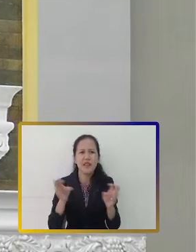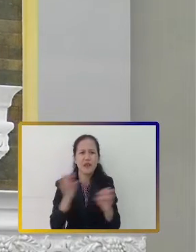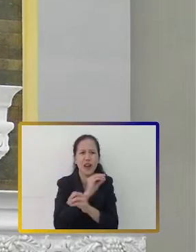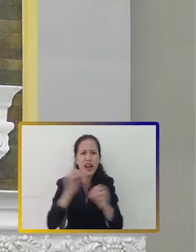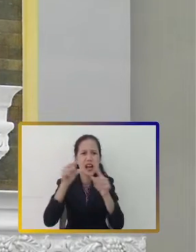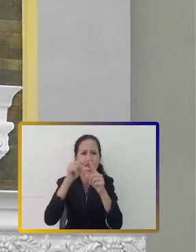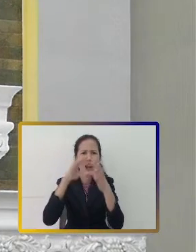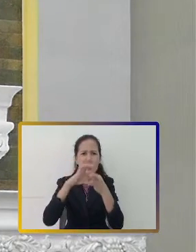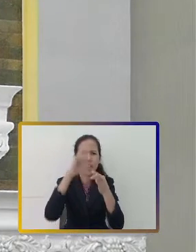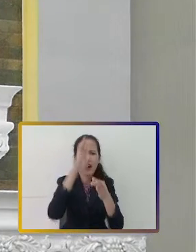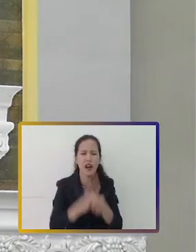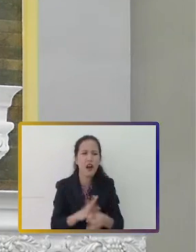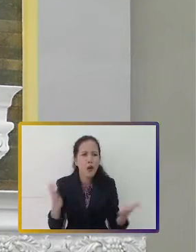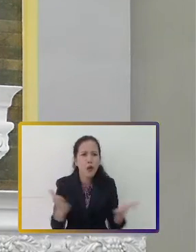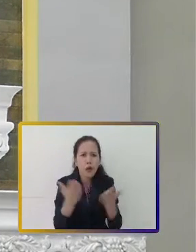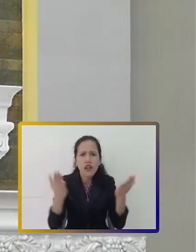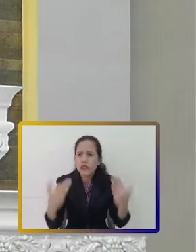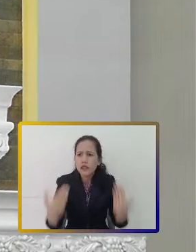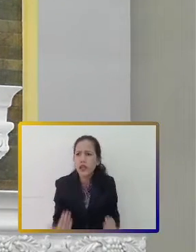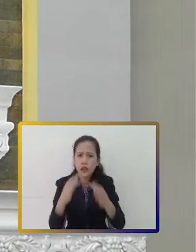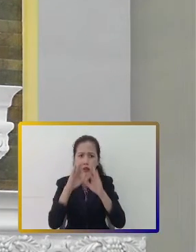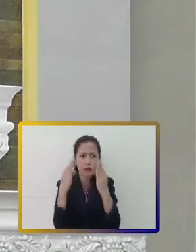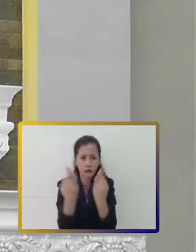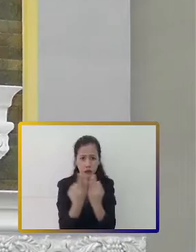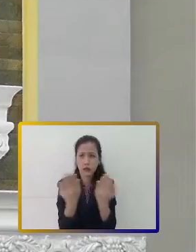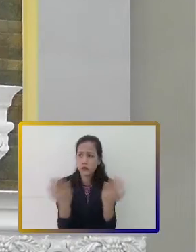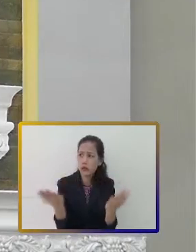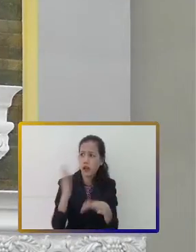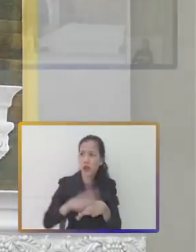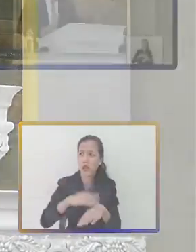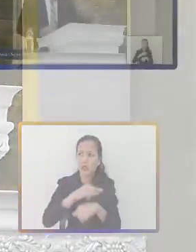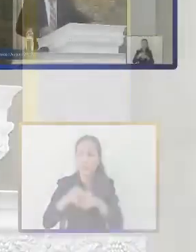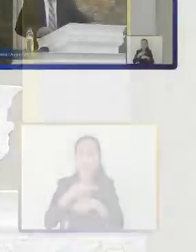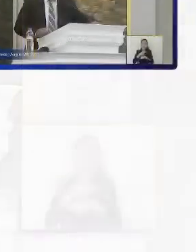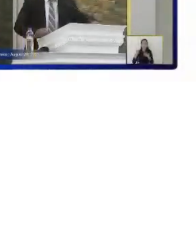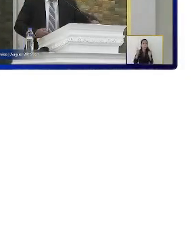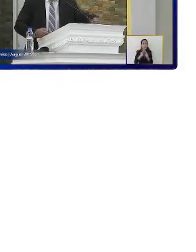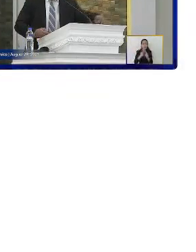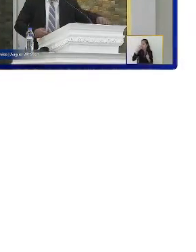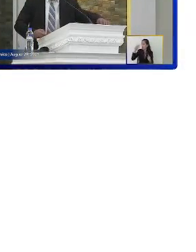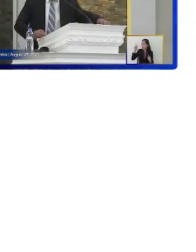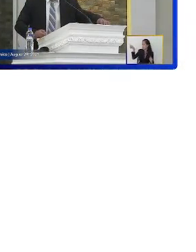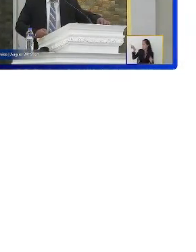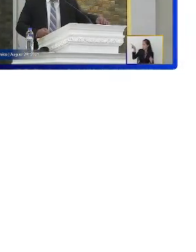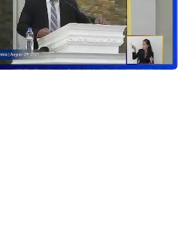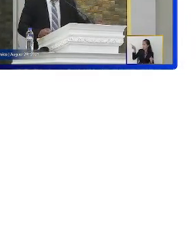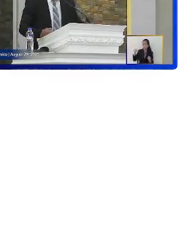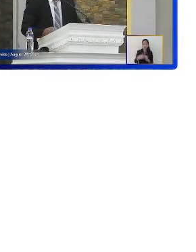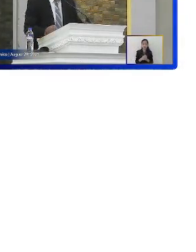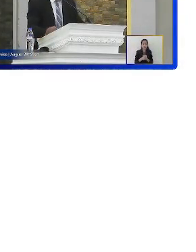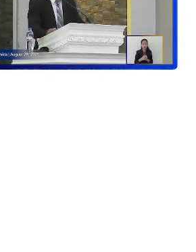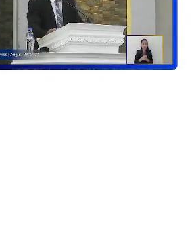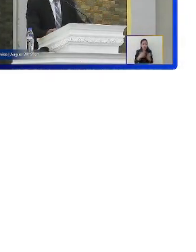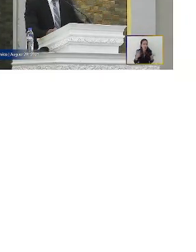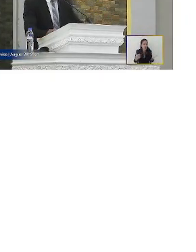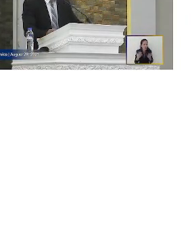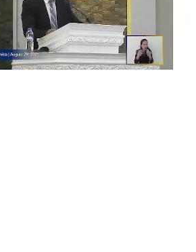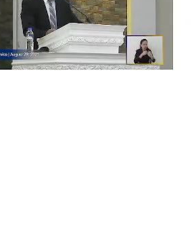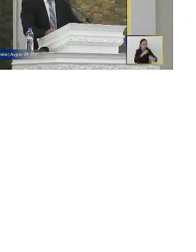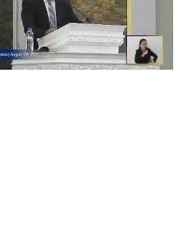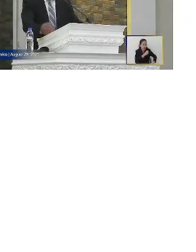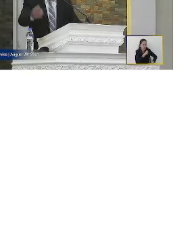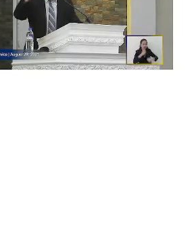Diyos, nasaan kaya ang mga families na nasa Google Meet? Nasaan kaya mga kasundaluhan na nanonood sa atin